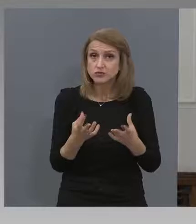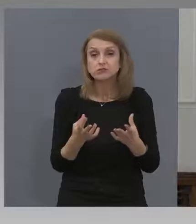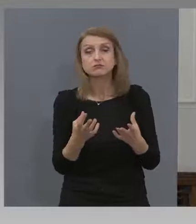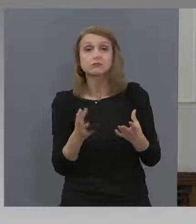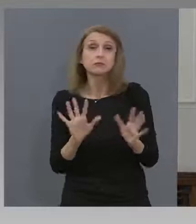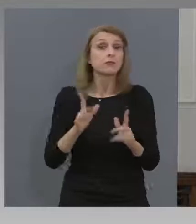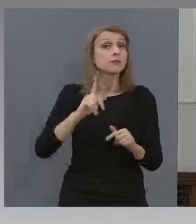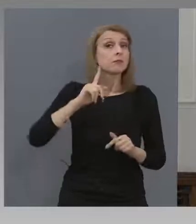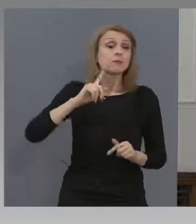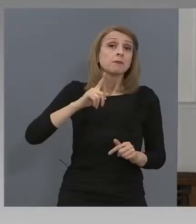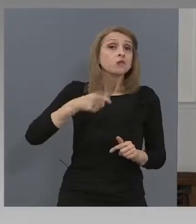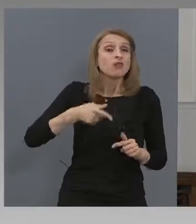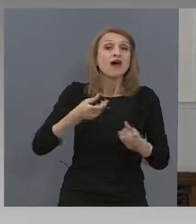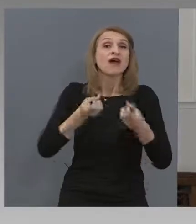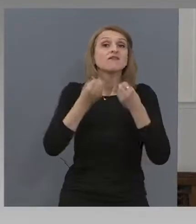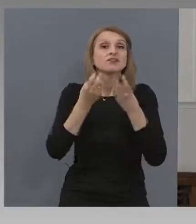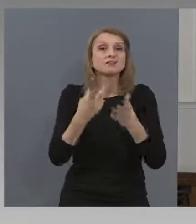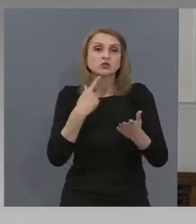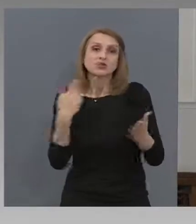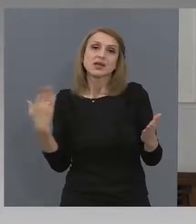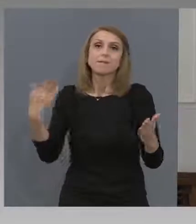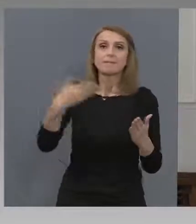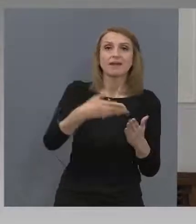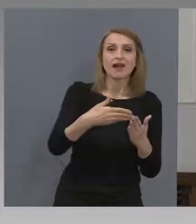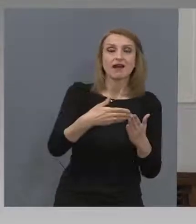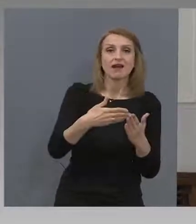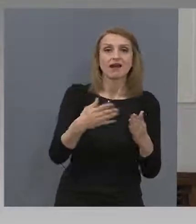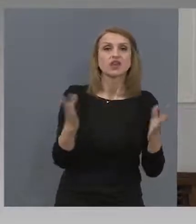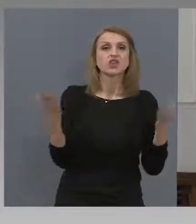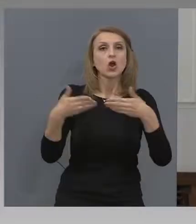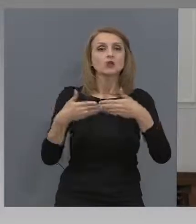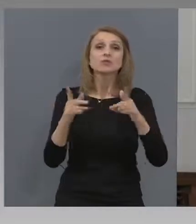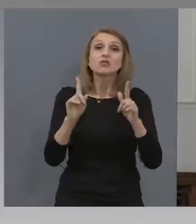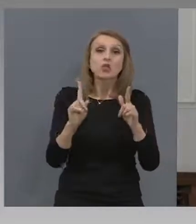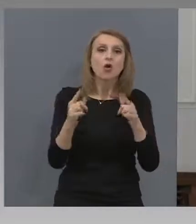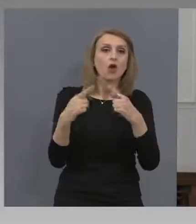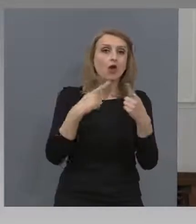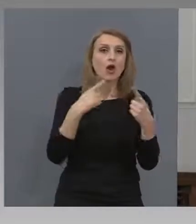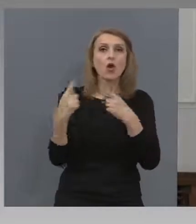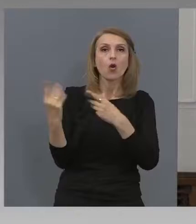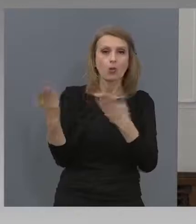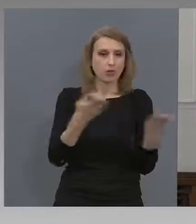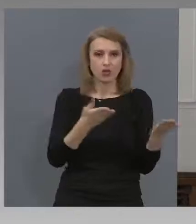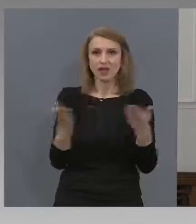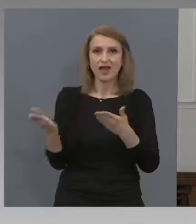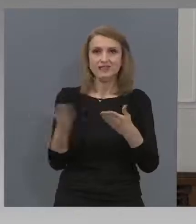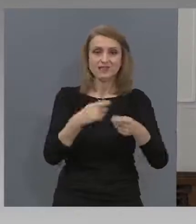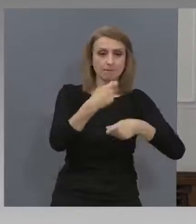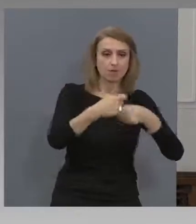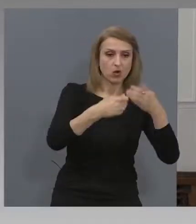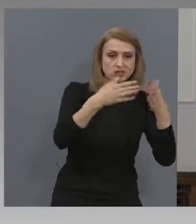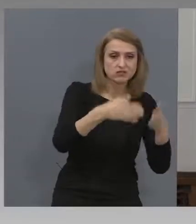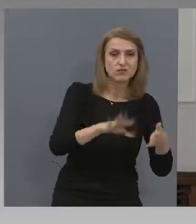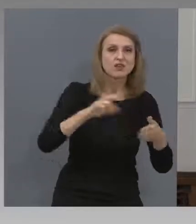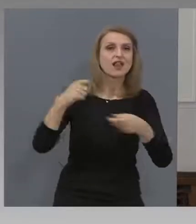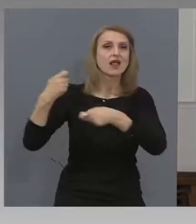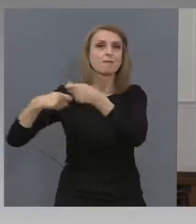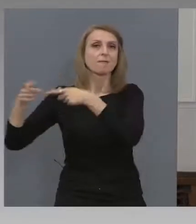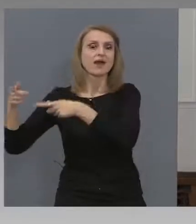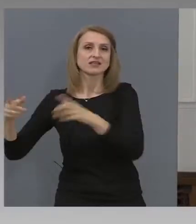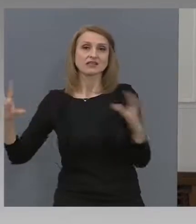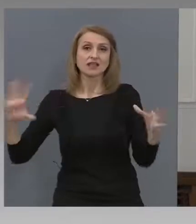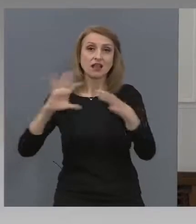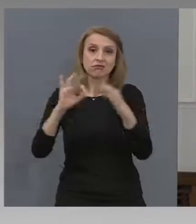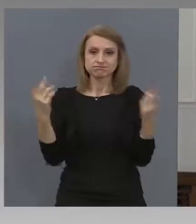е възможност наистина за пряк достъп, но той пак е въпрос на комуникация между двете страни. Затова казвам, че това е една